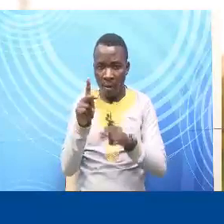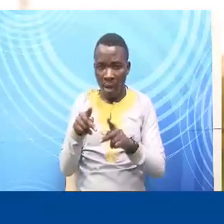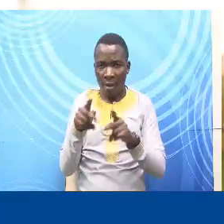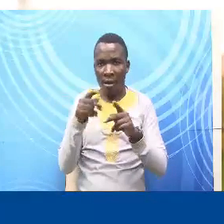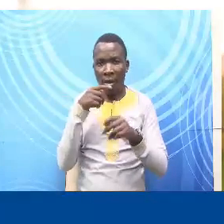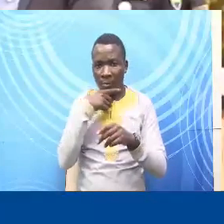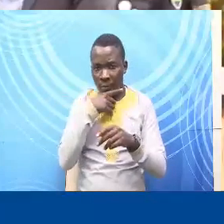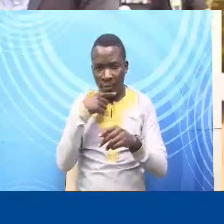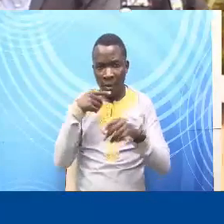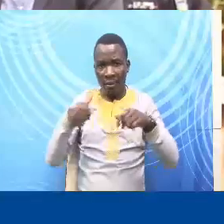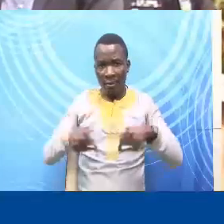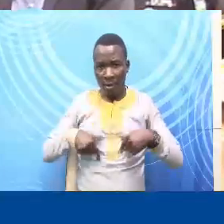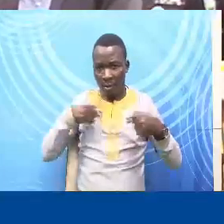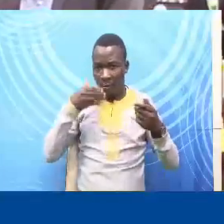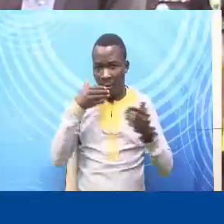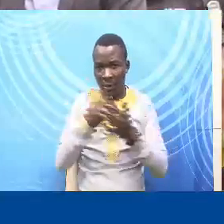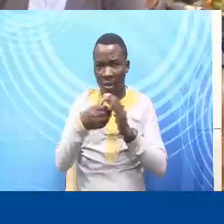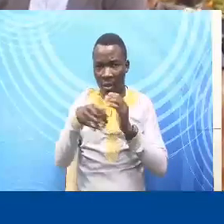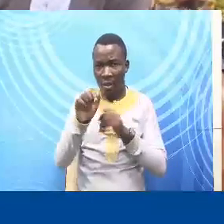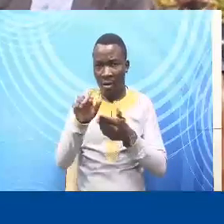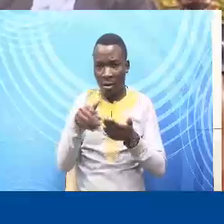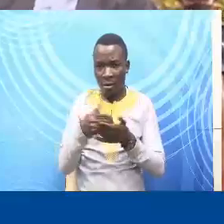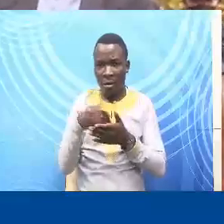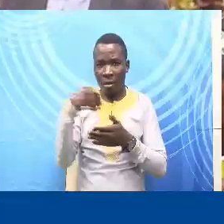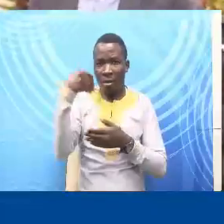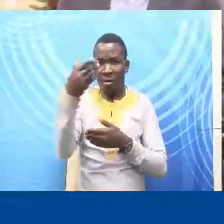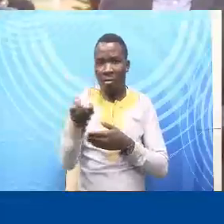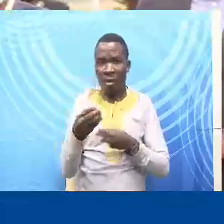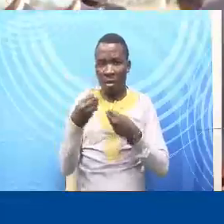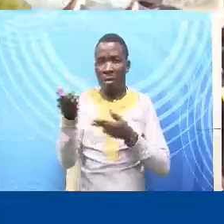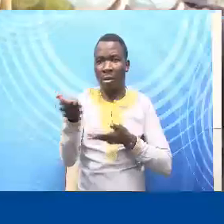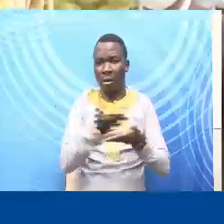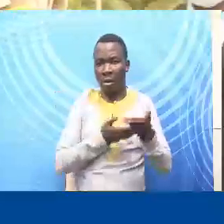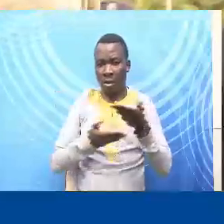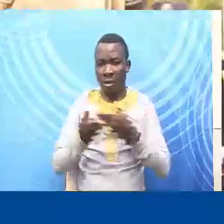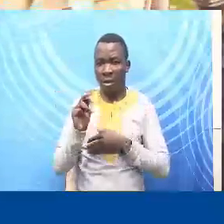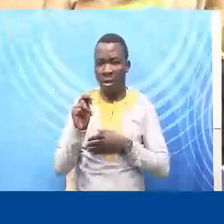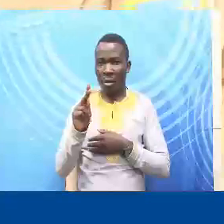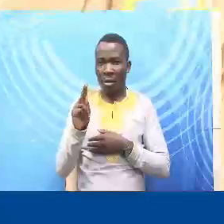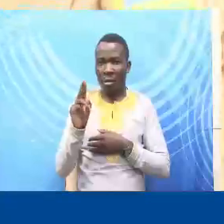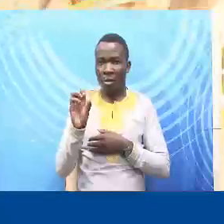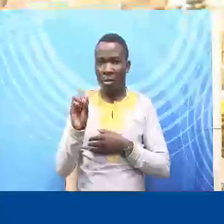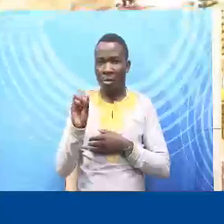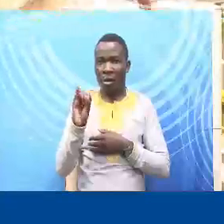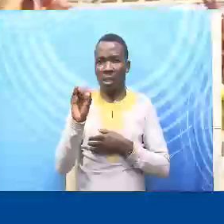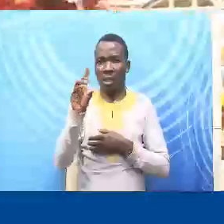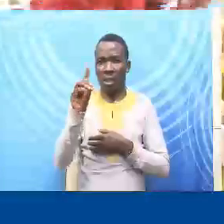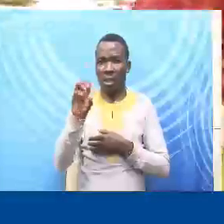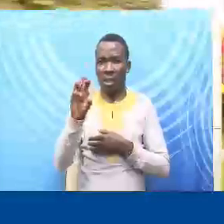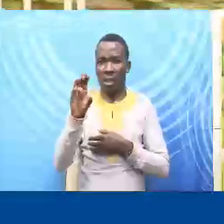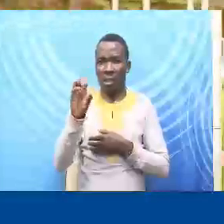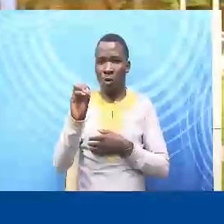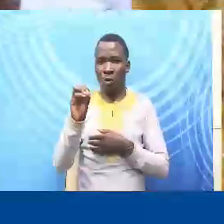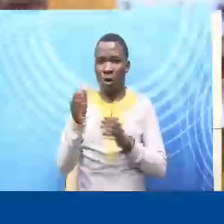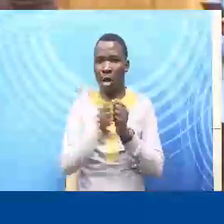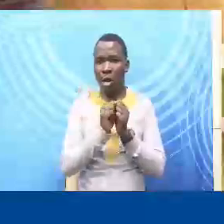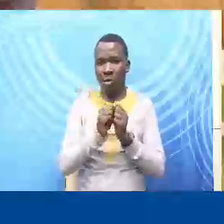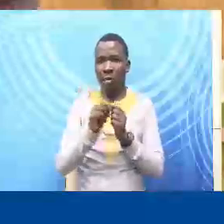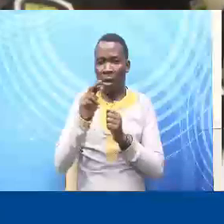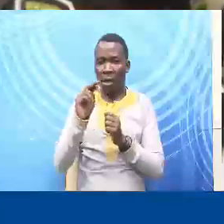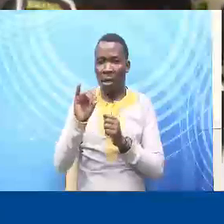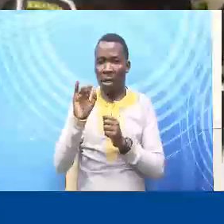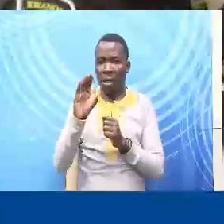myiza yabo nyuma yo guhabwa ibiganiro bitandukanye yaba Nkusi Deo ndetse na Nikola ushinzwe ubushakashatsi mu